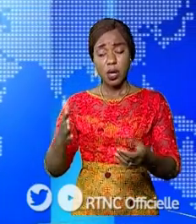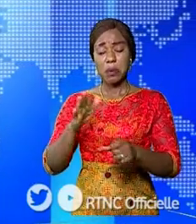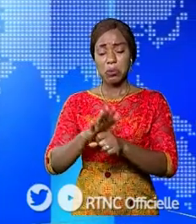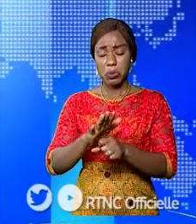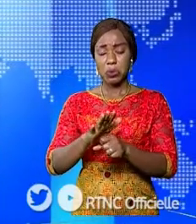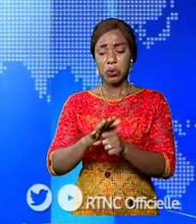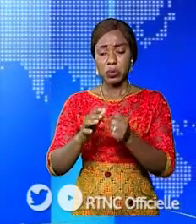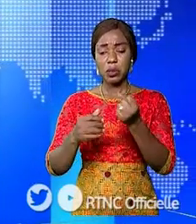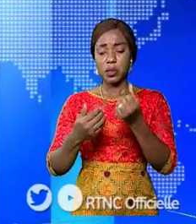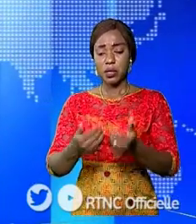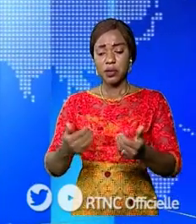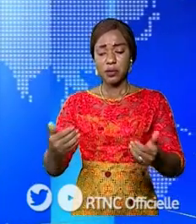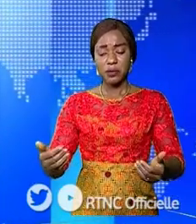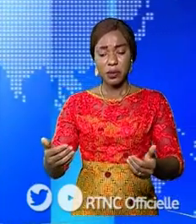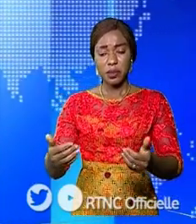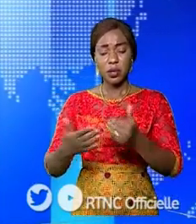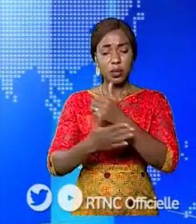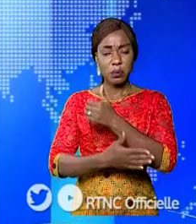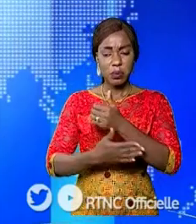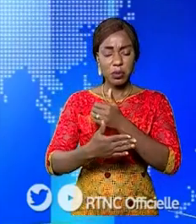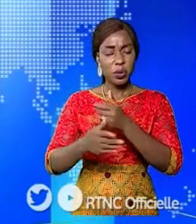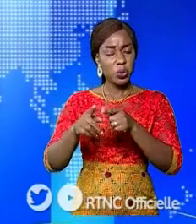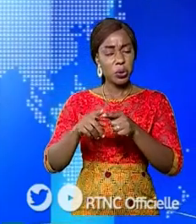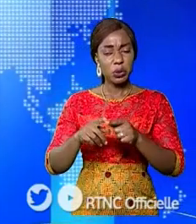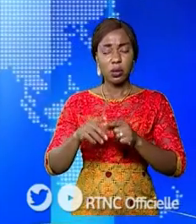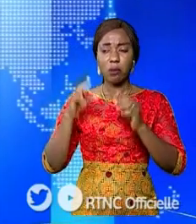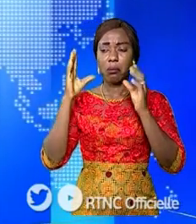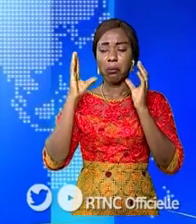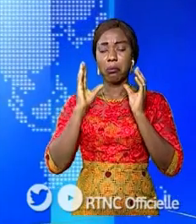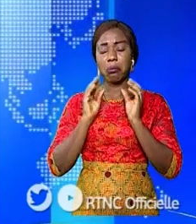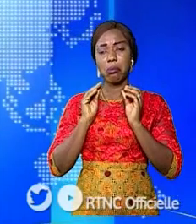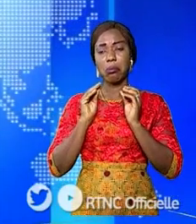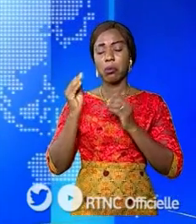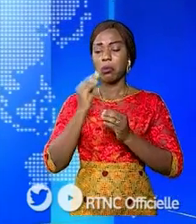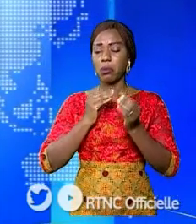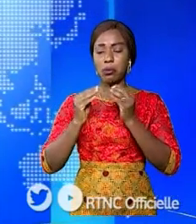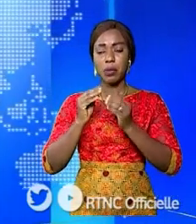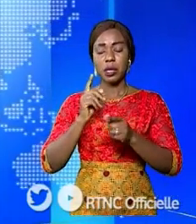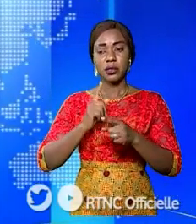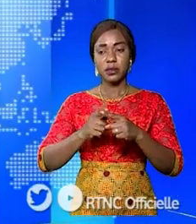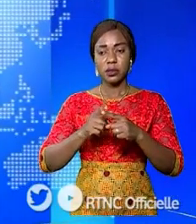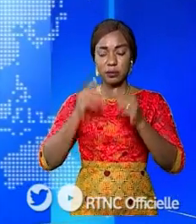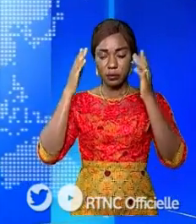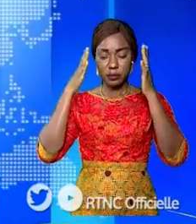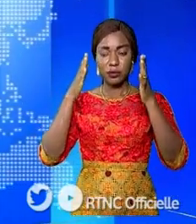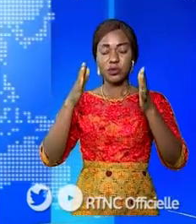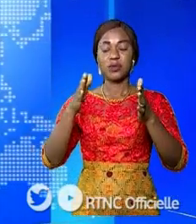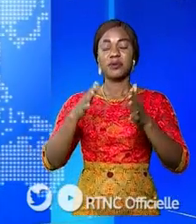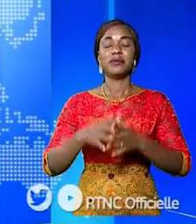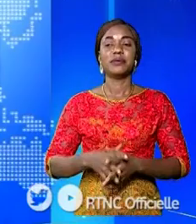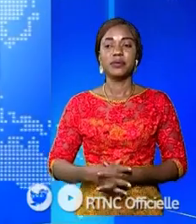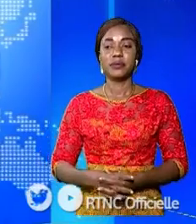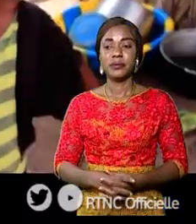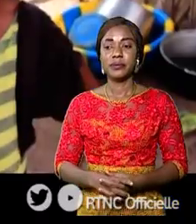de la Santé et l'UNICEF ont lancé le projet Nutrition à Assises communautaires. C'est un dossier signé Eugénie